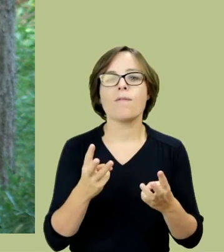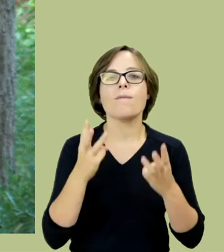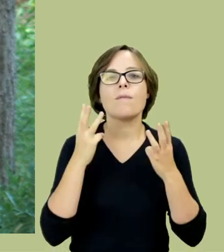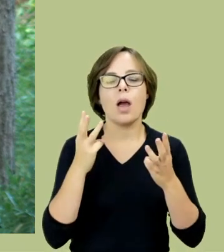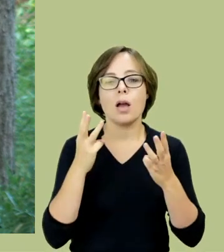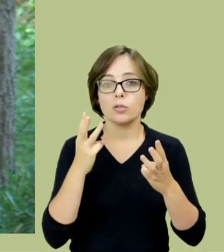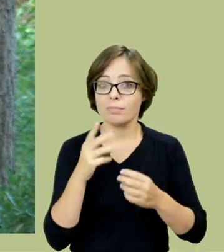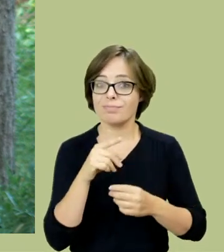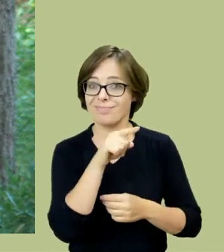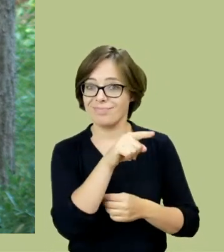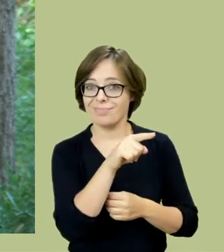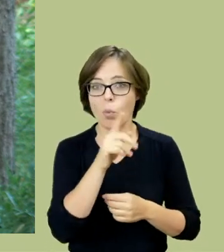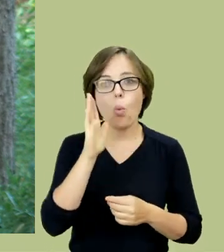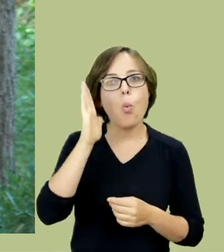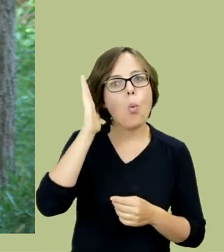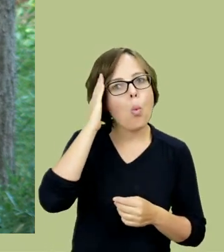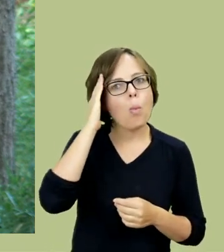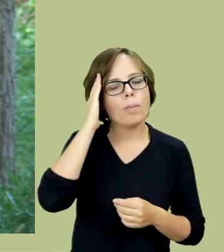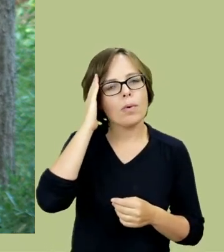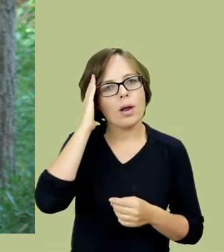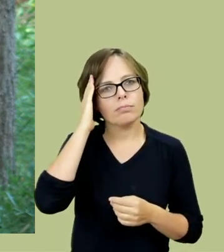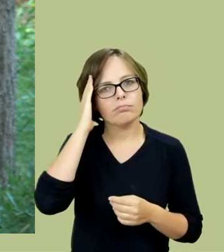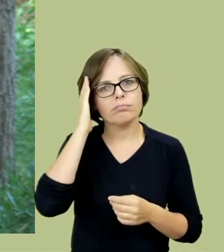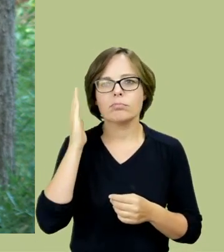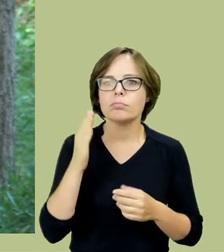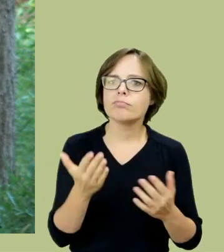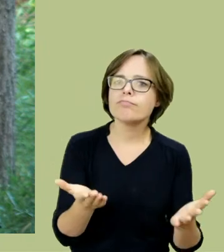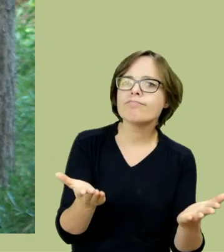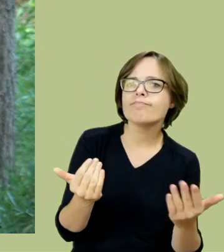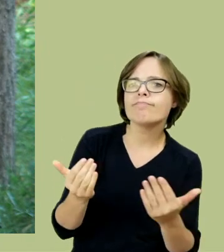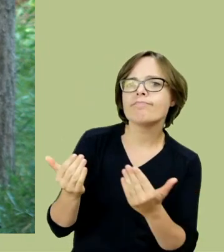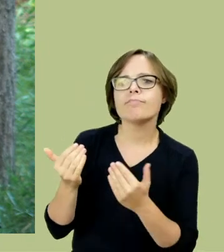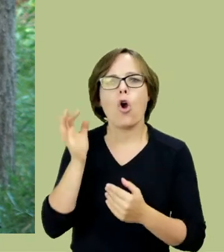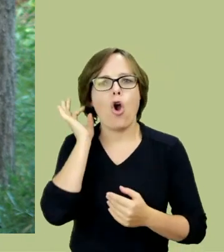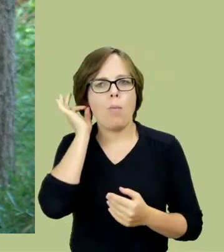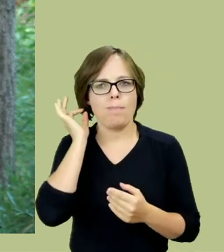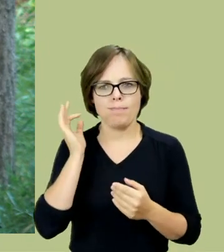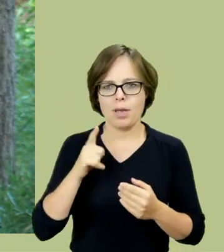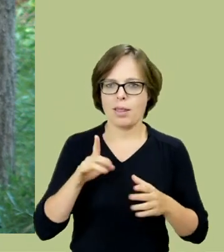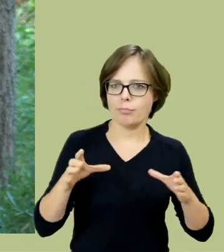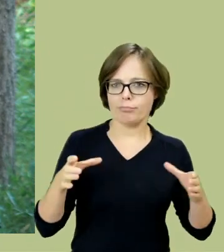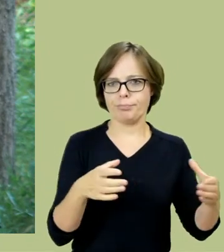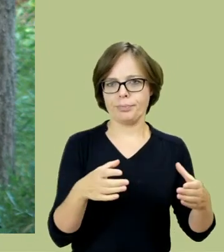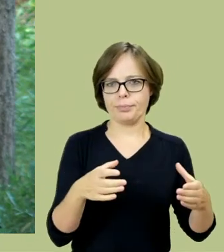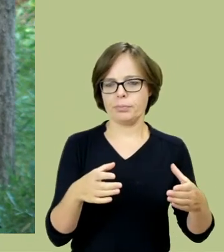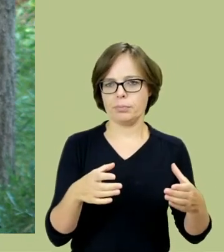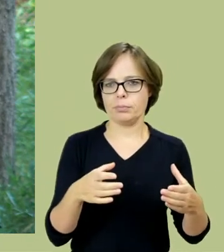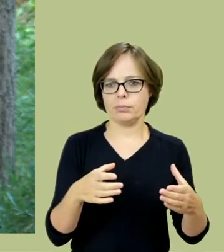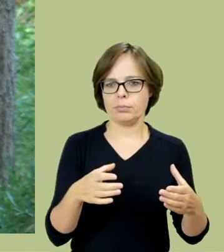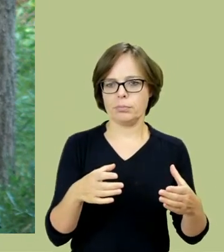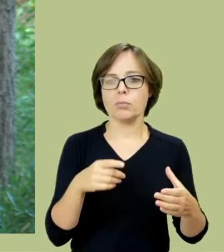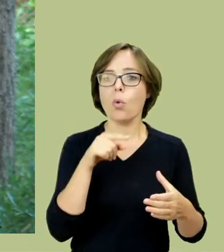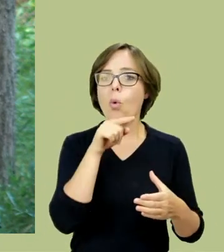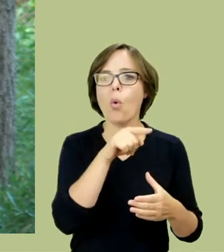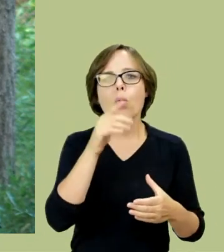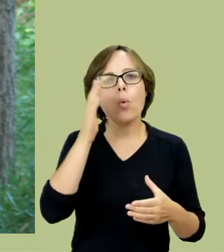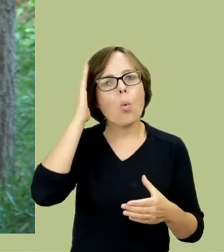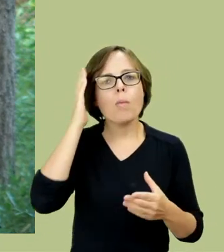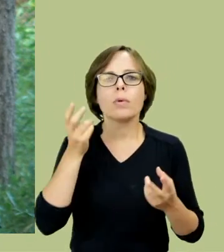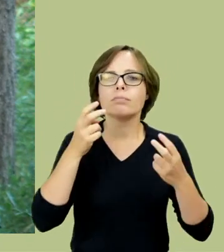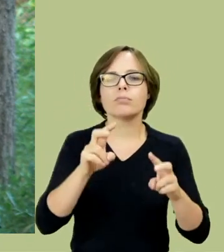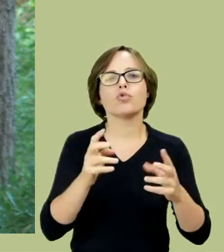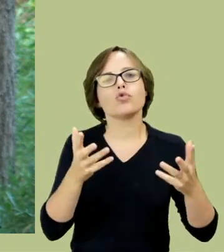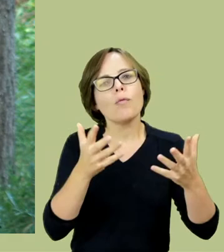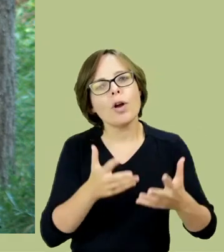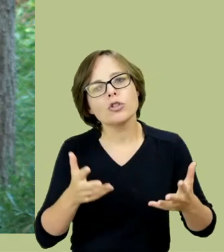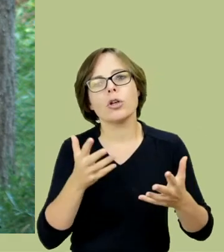umiała skupić wokół siebie kobiety właśnie, że umiała stworzyć takie stowarzyszenia i